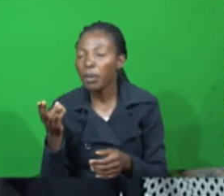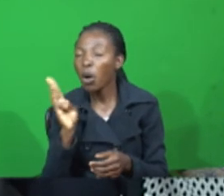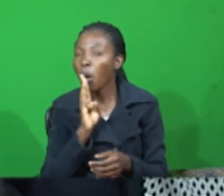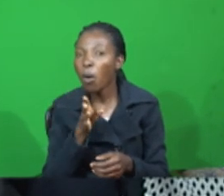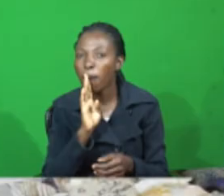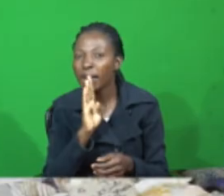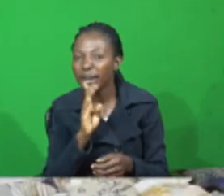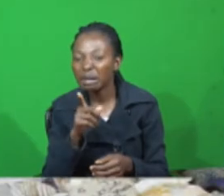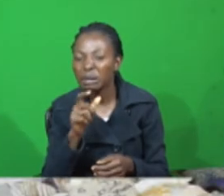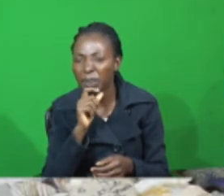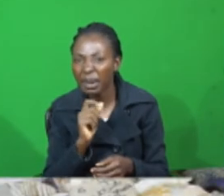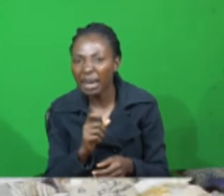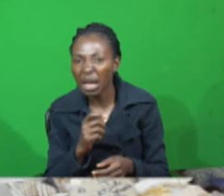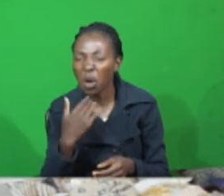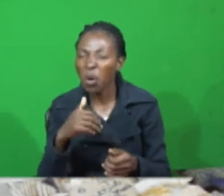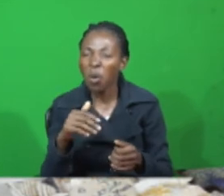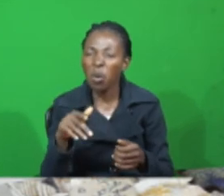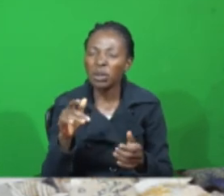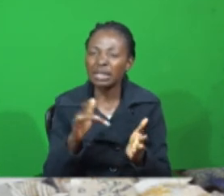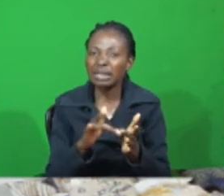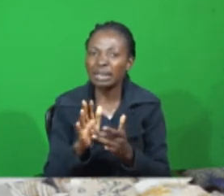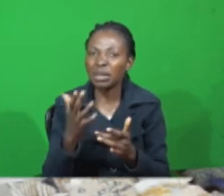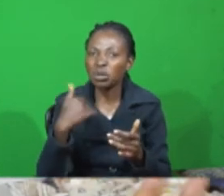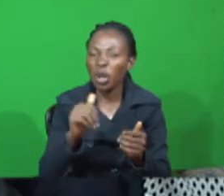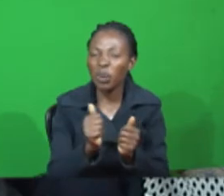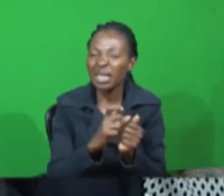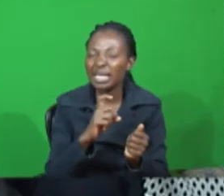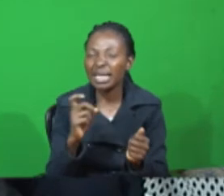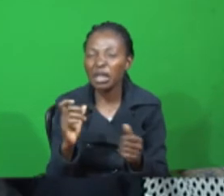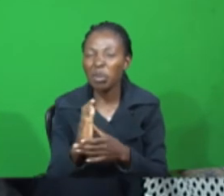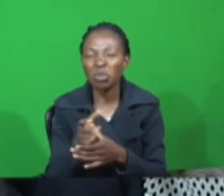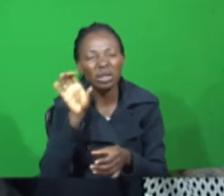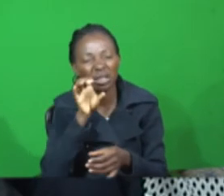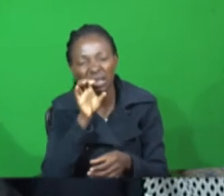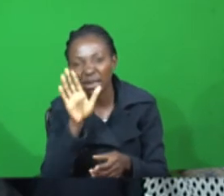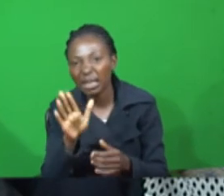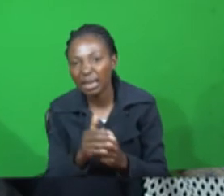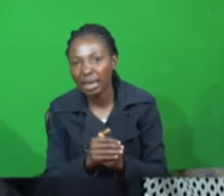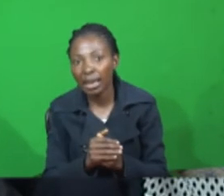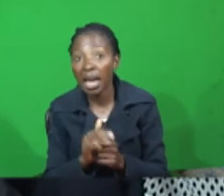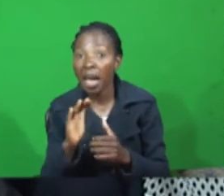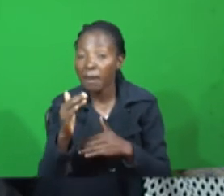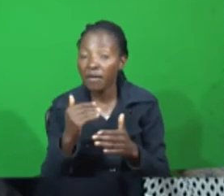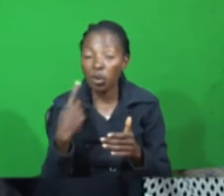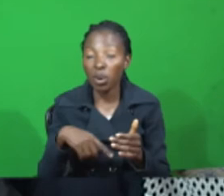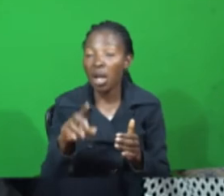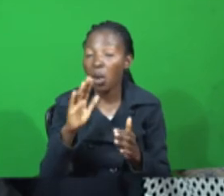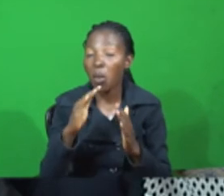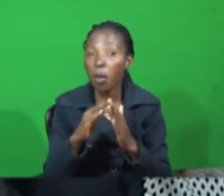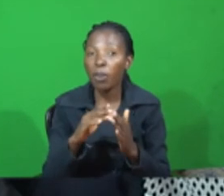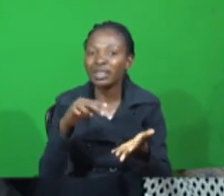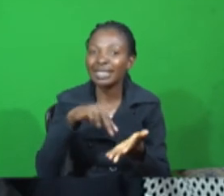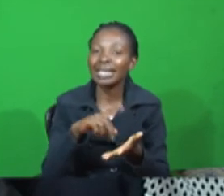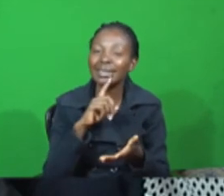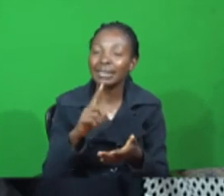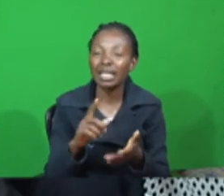kutoenda nemuchindo nezvaanoita zvese zviya achititsotsa mari dzedu hanzi zvake asatambosvika umba akabvamira zvikanzi